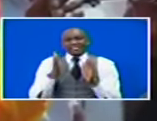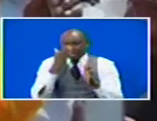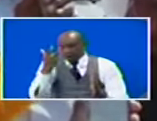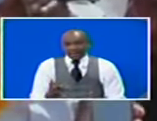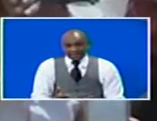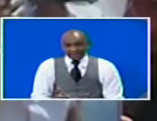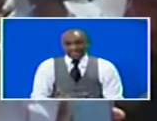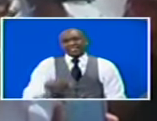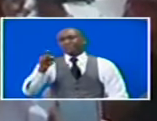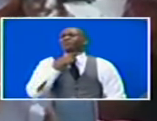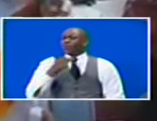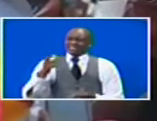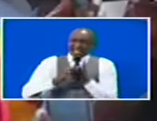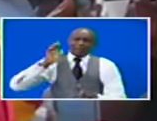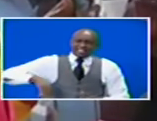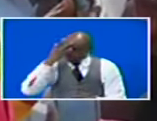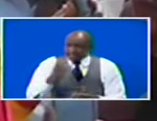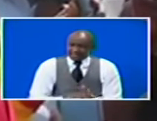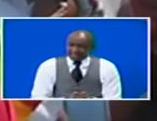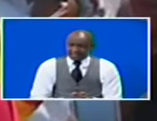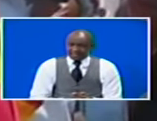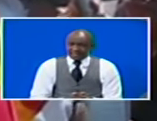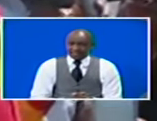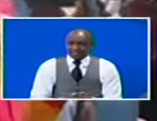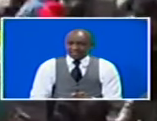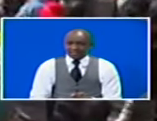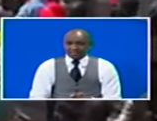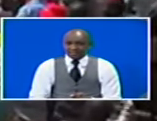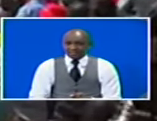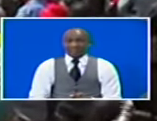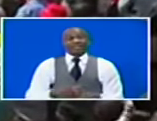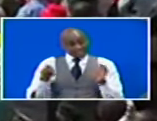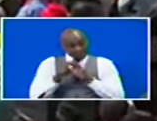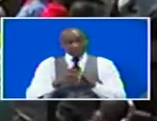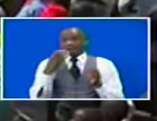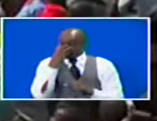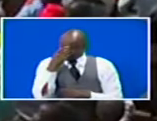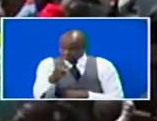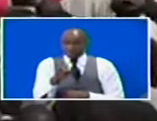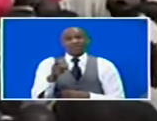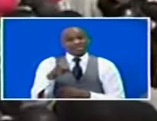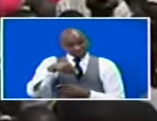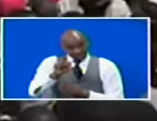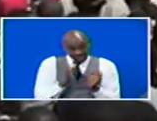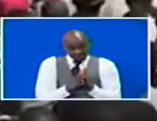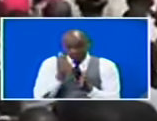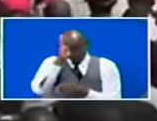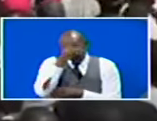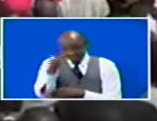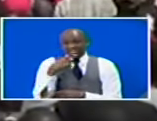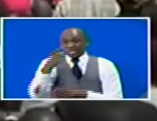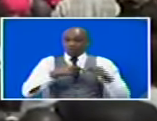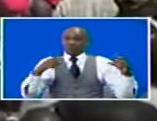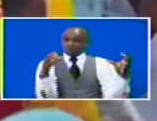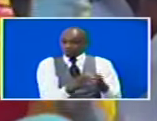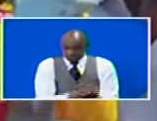haraka. Wale walikuwa wanataka chakula hii jelewe ndio wapate kazi gani. DP William Ruto woos Bungoma as he dismisses the opposition